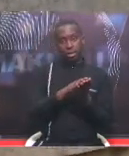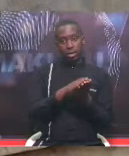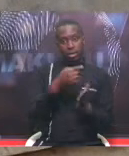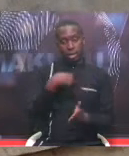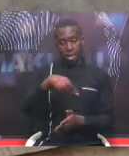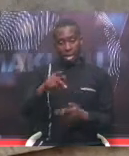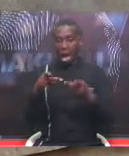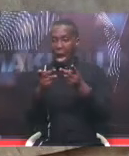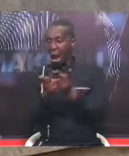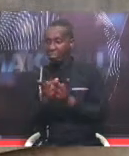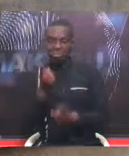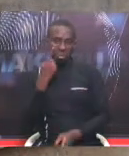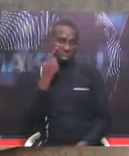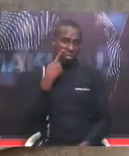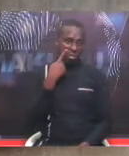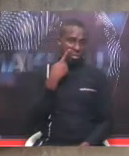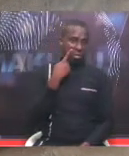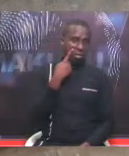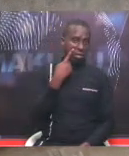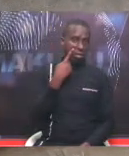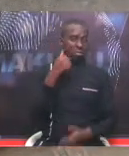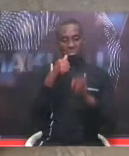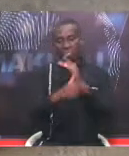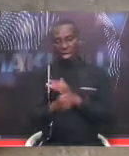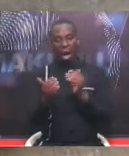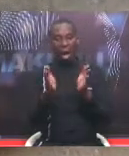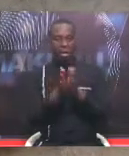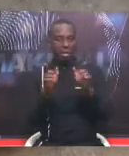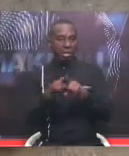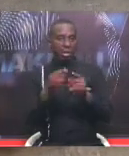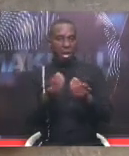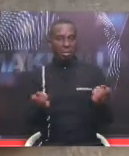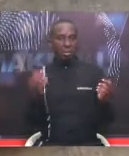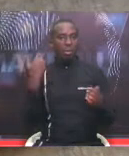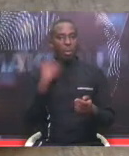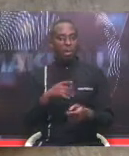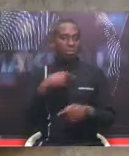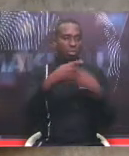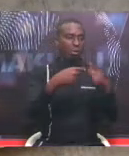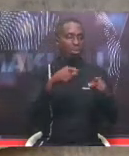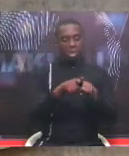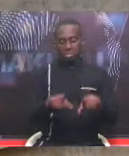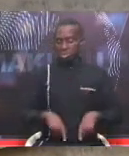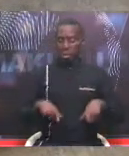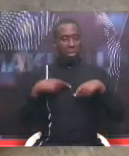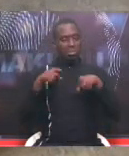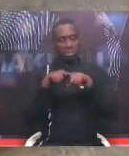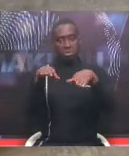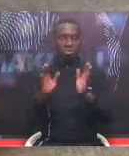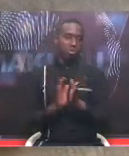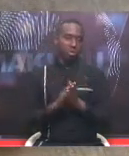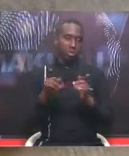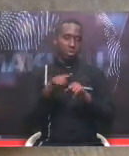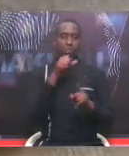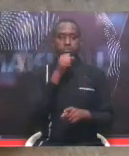wo mbonye niroha undirimpuwe nkituma n'abana uwanze tugakomeza nuko turiho niko tubayeho no kuri